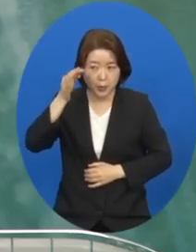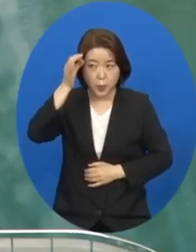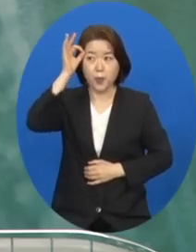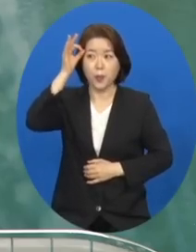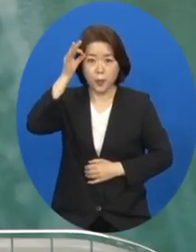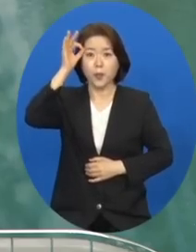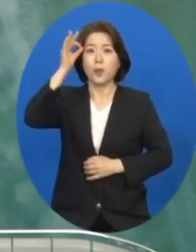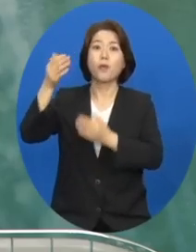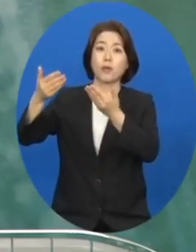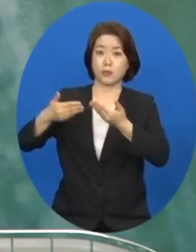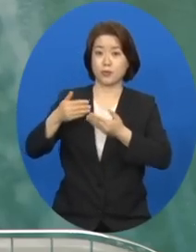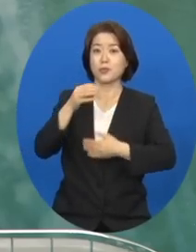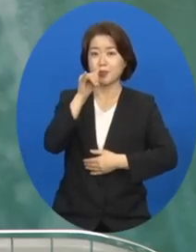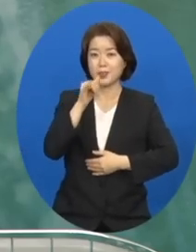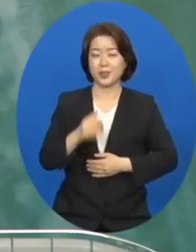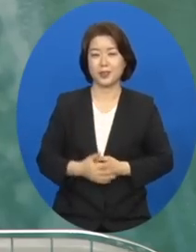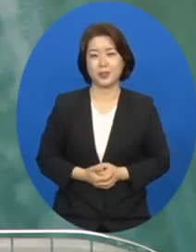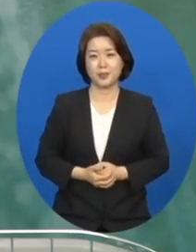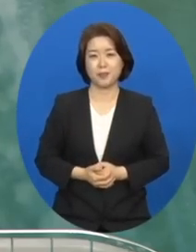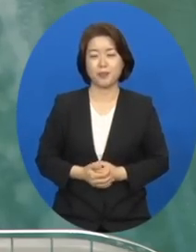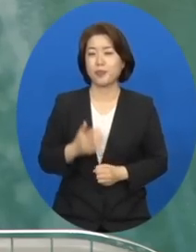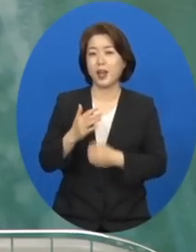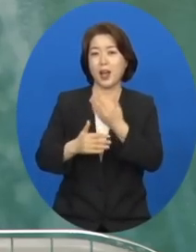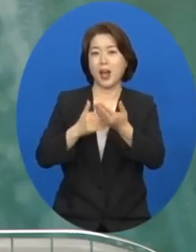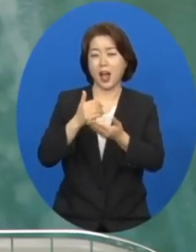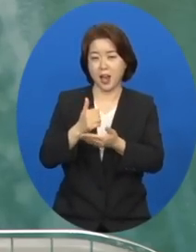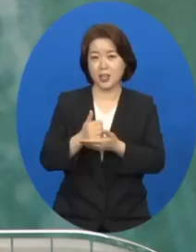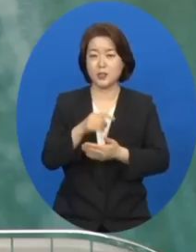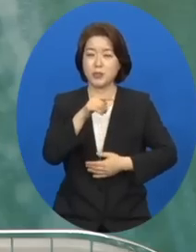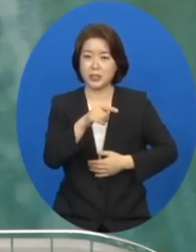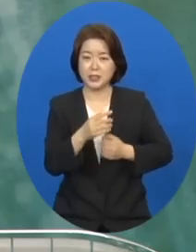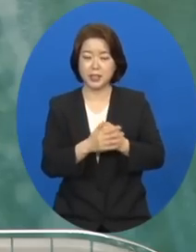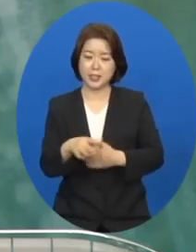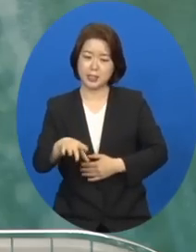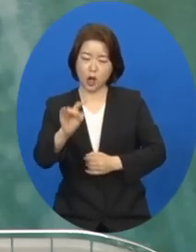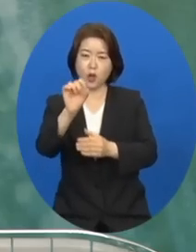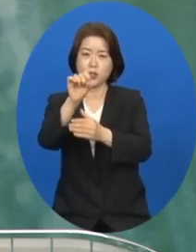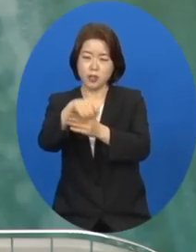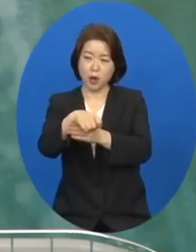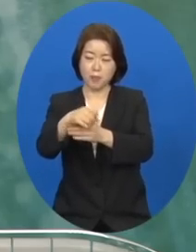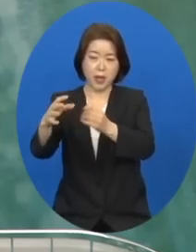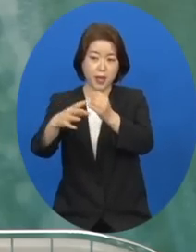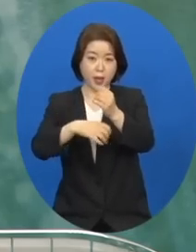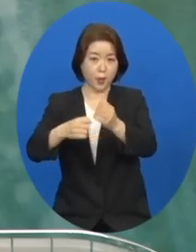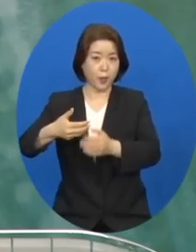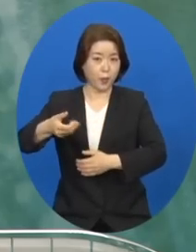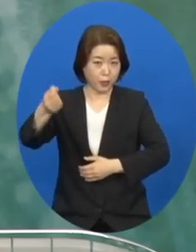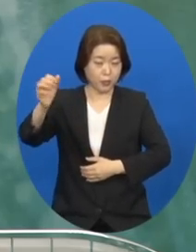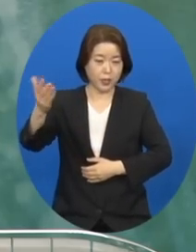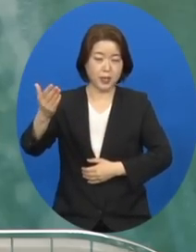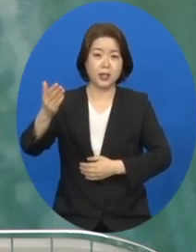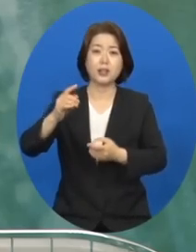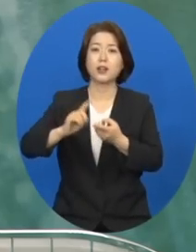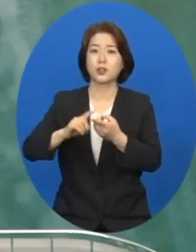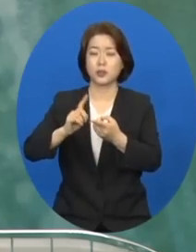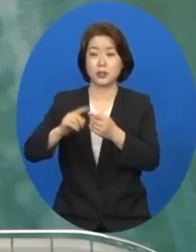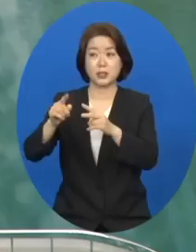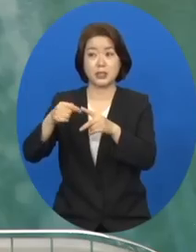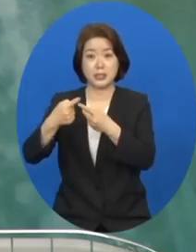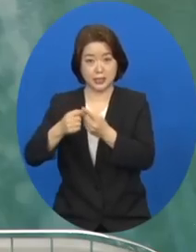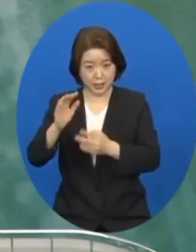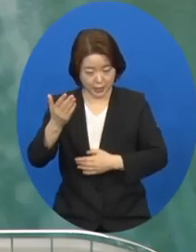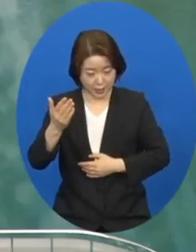것이죠 그래서 하나님은 이미 그들이 그러한 천 열매를 거두게 될 것을 미래 하시고 미래 하시고